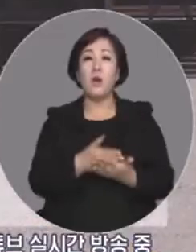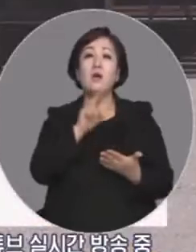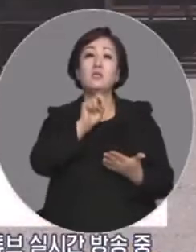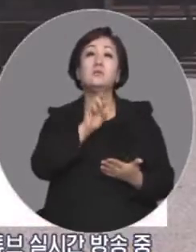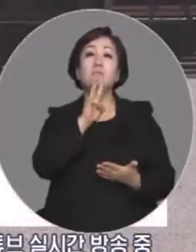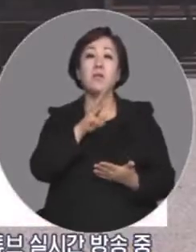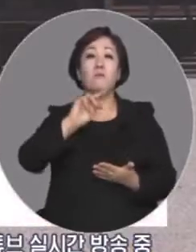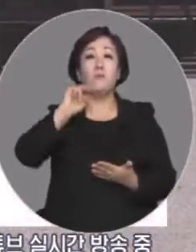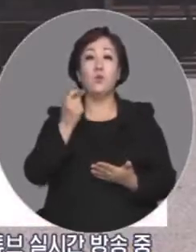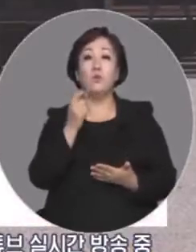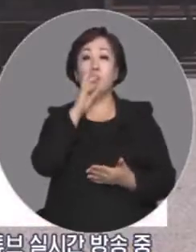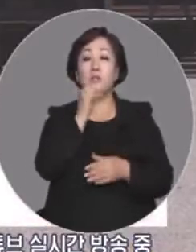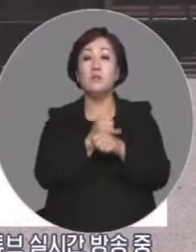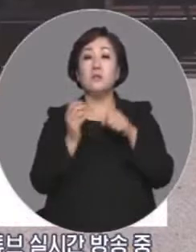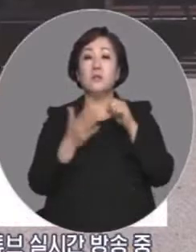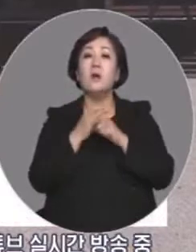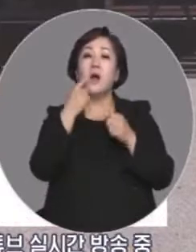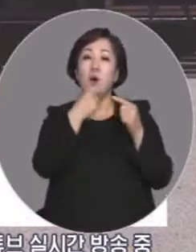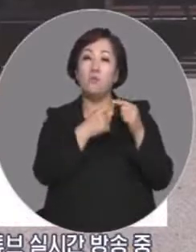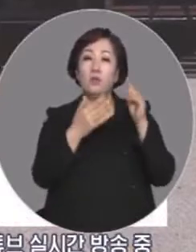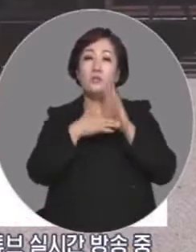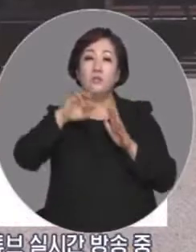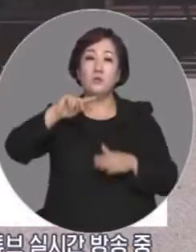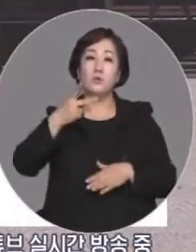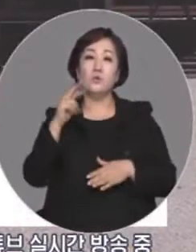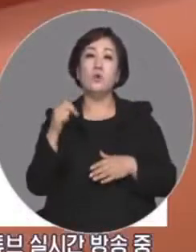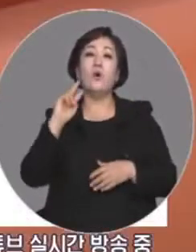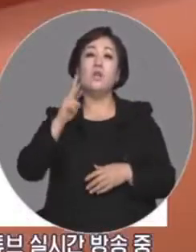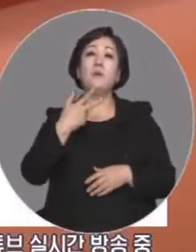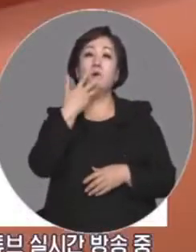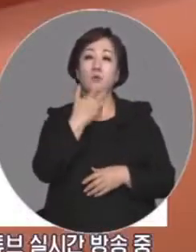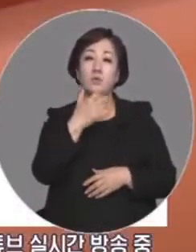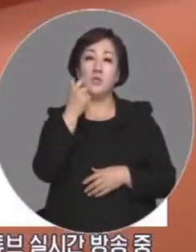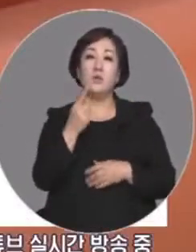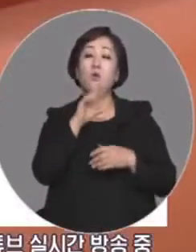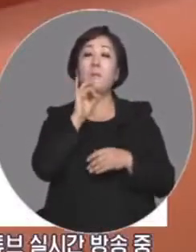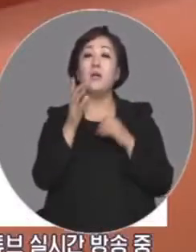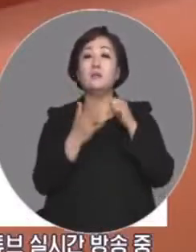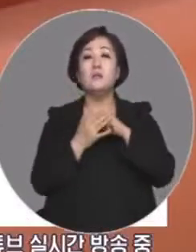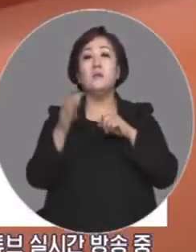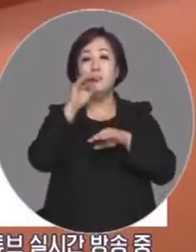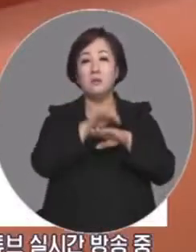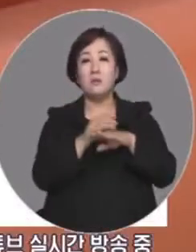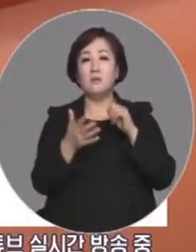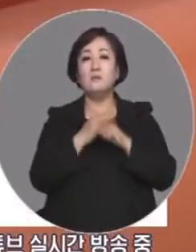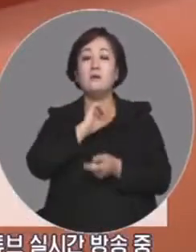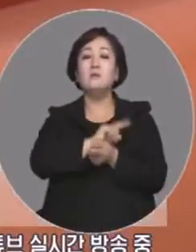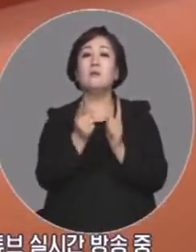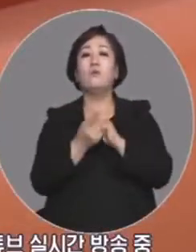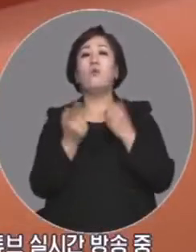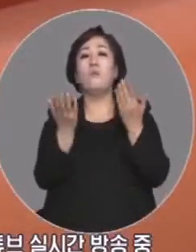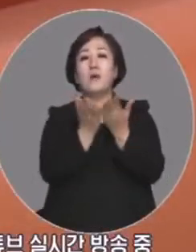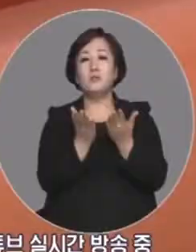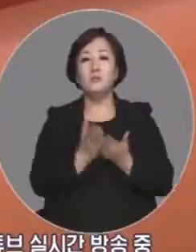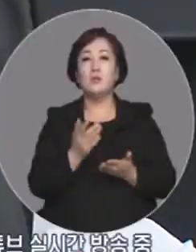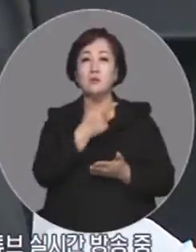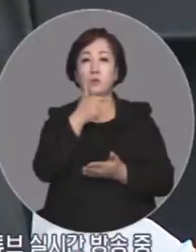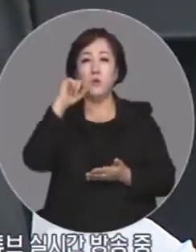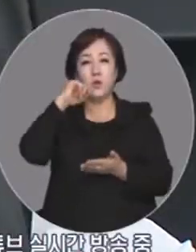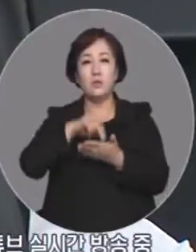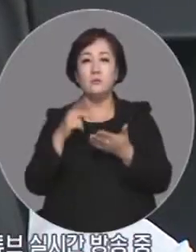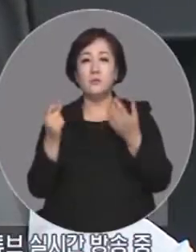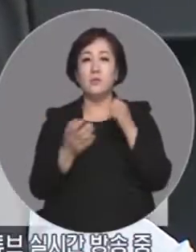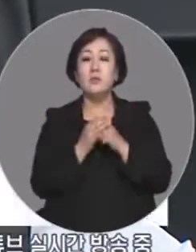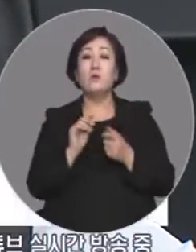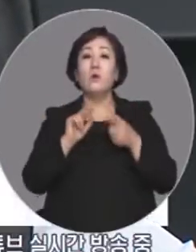23톤인데 한 번에 실을 수 있는 수소는 고작 290kg에 그쳐 수익 맞추기가 쉽지 않습니다.